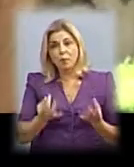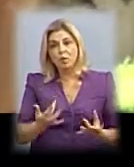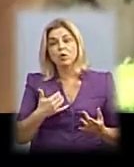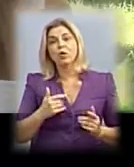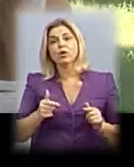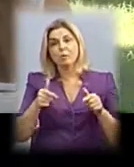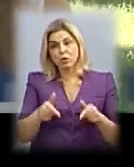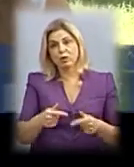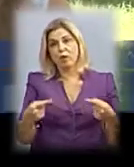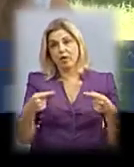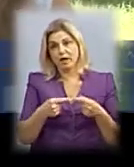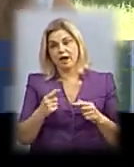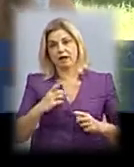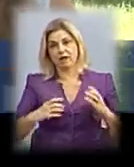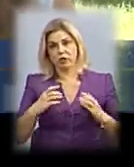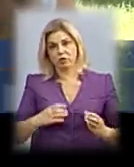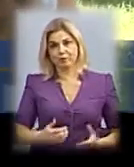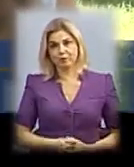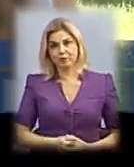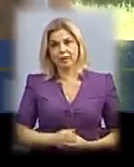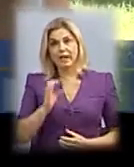конкретного вишу. З дитинства мріяла,